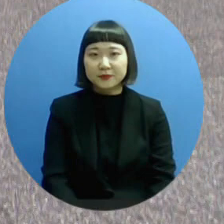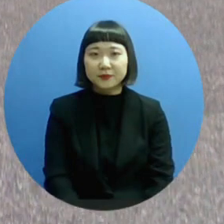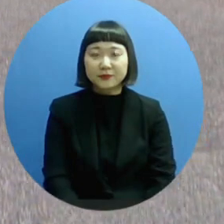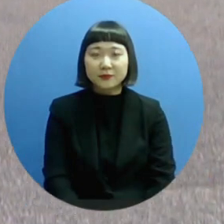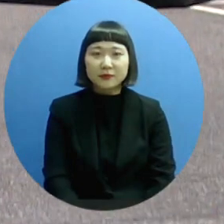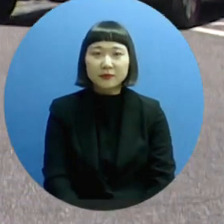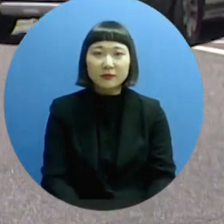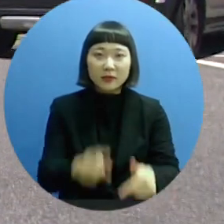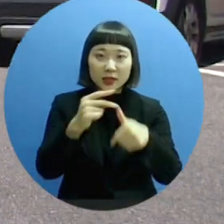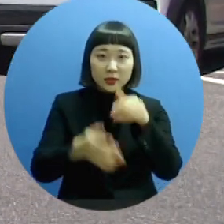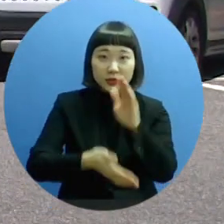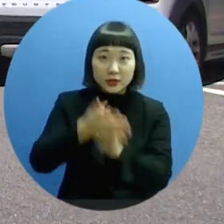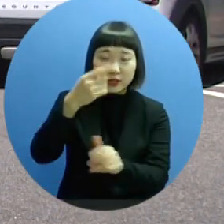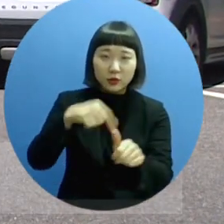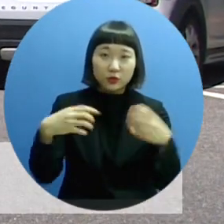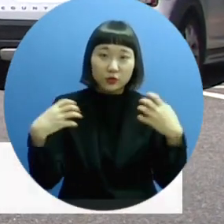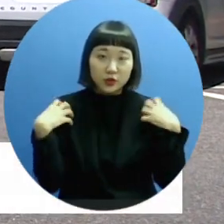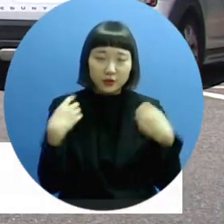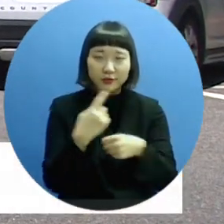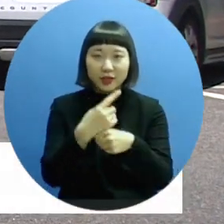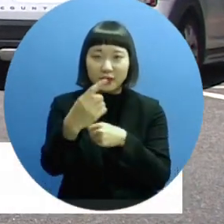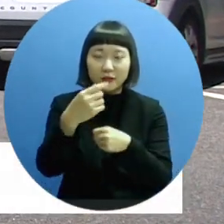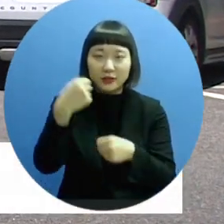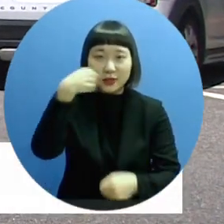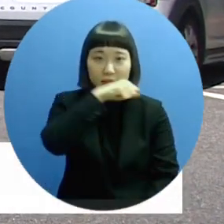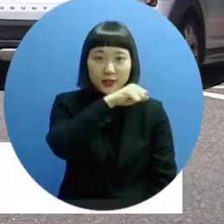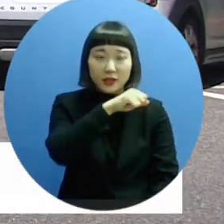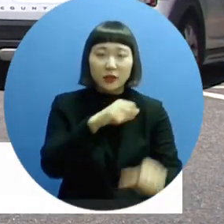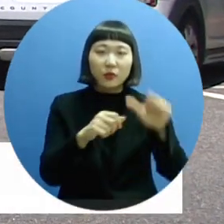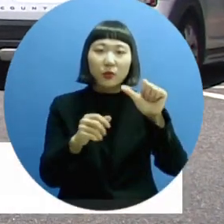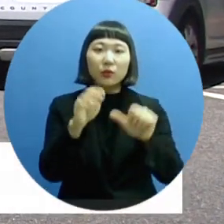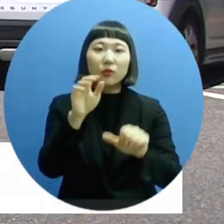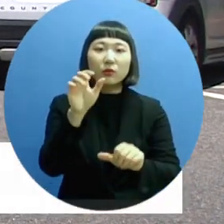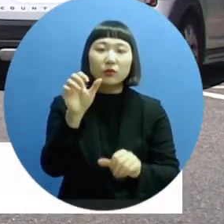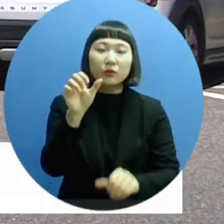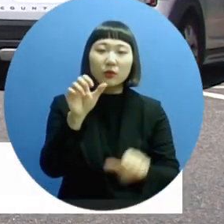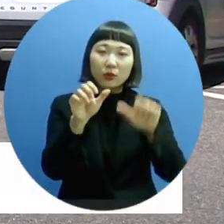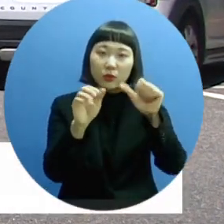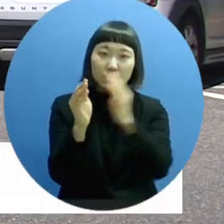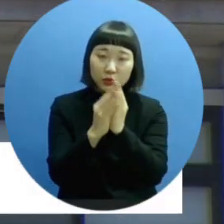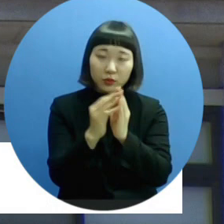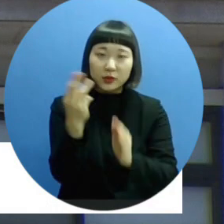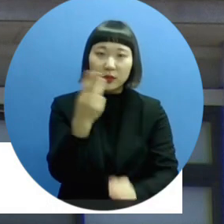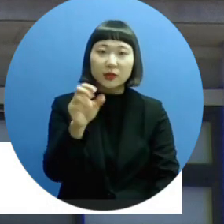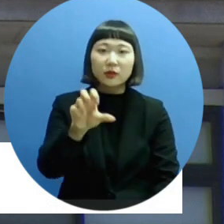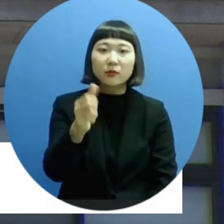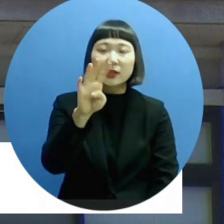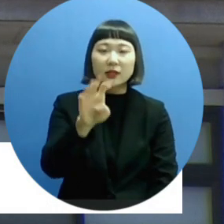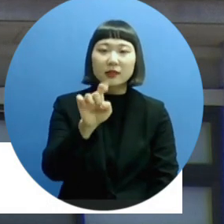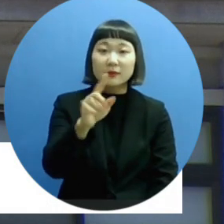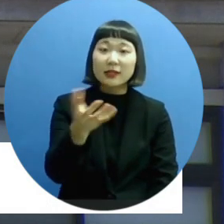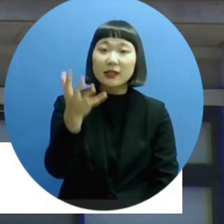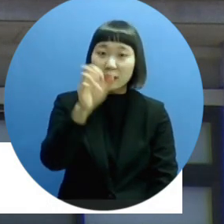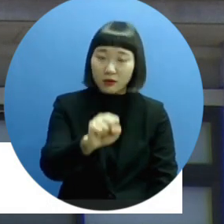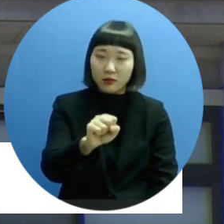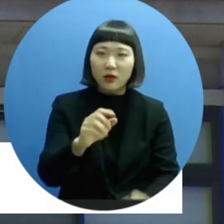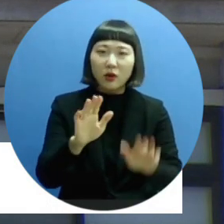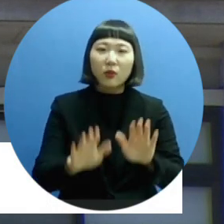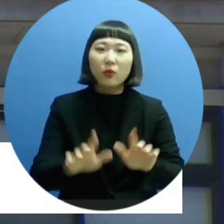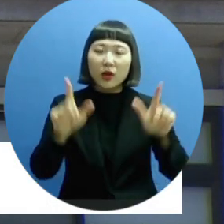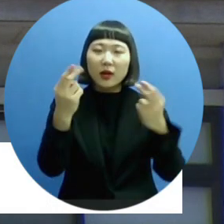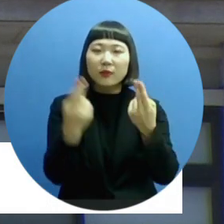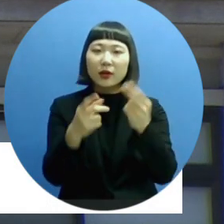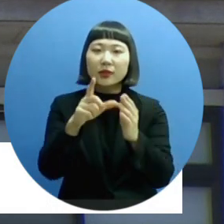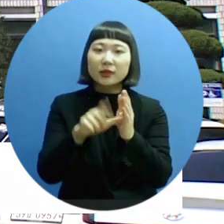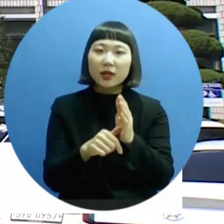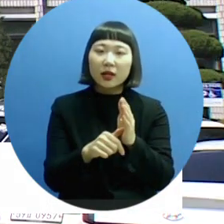인천시 교육청이 편성한 내년 본 예산은 5조 3,541억 원. 올해보다